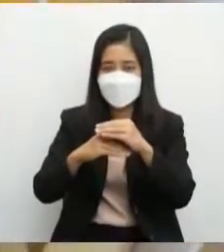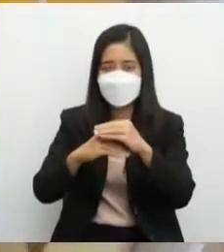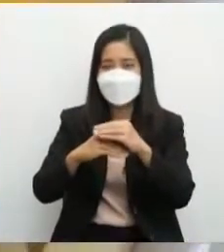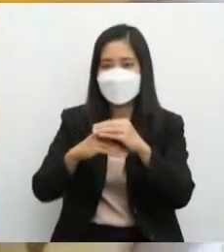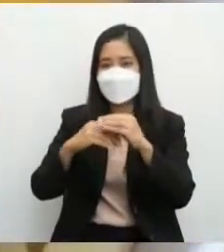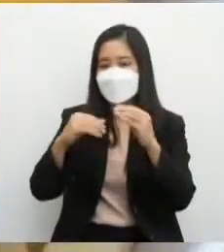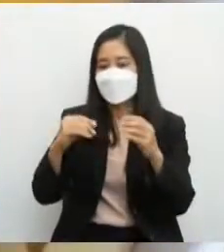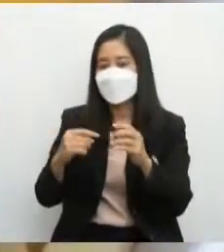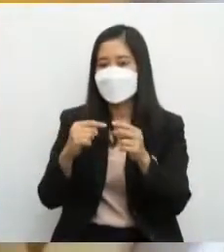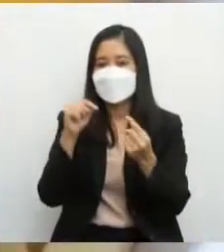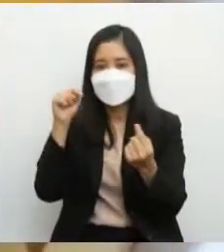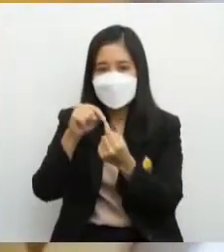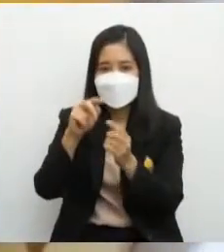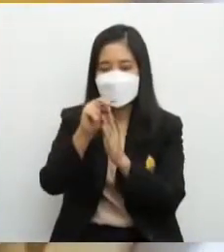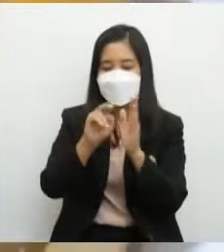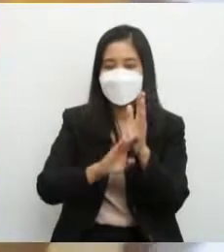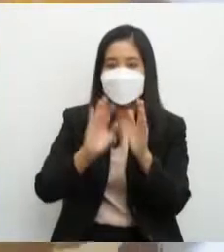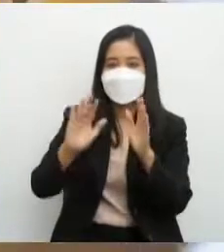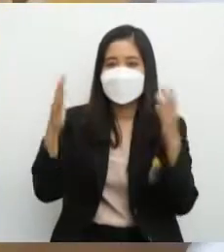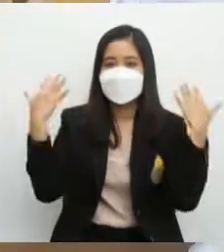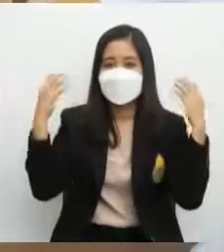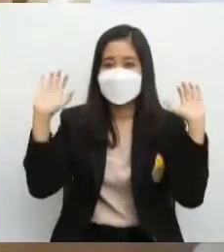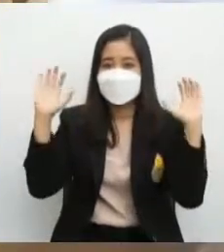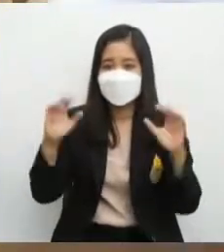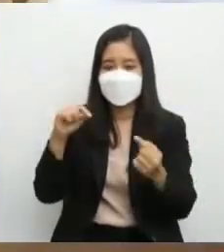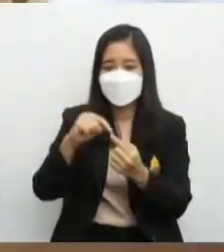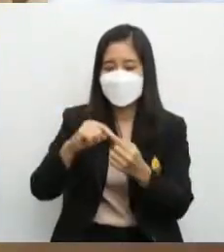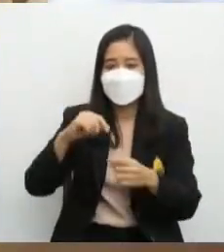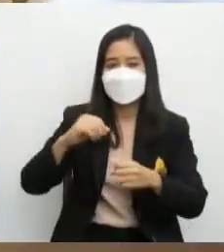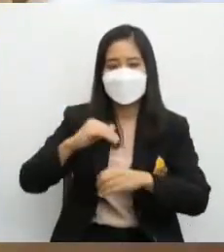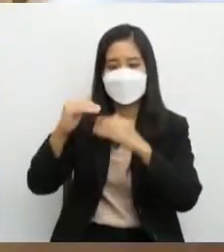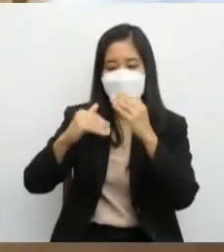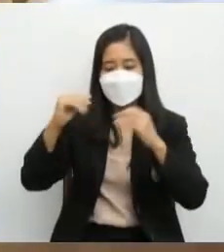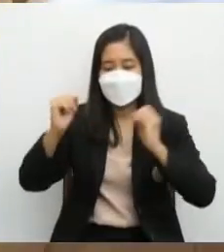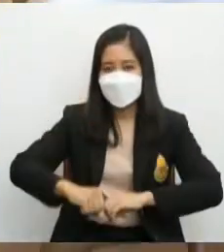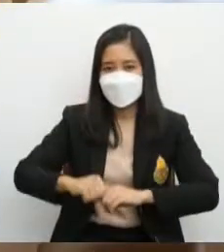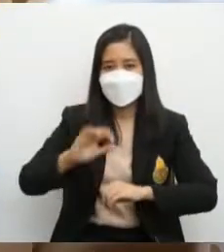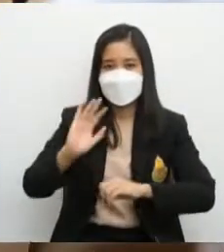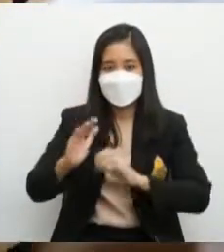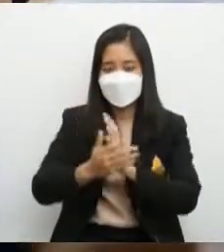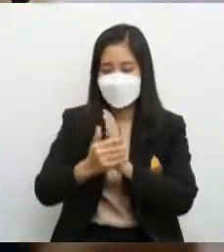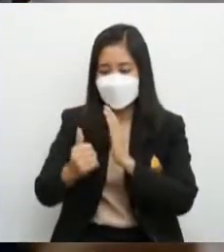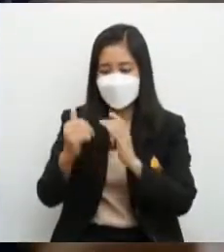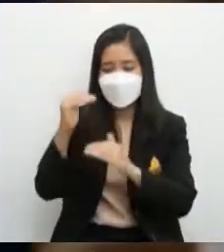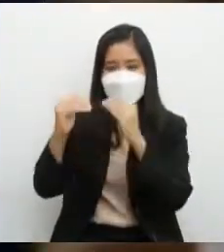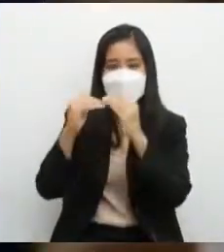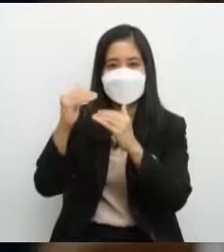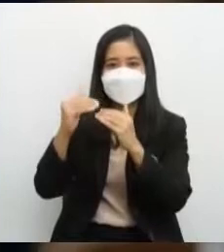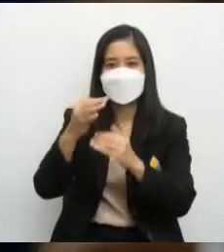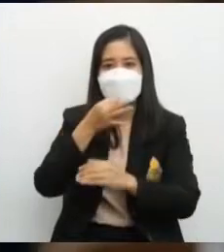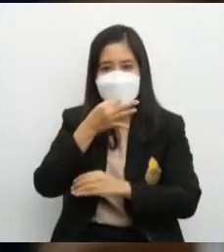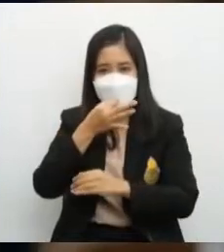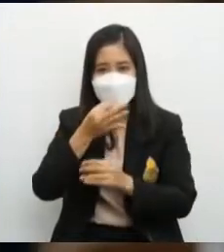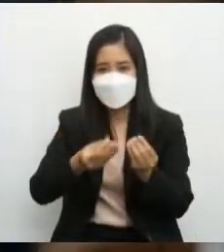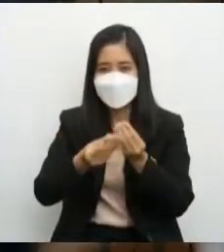องนโยบายของรัฐบาลในการสร้างความสามารถด้านการพัฒนาทักษะและเสริมสร้างประสบการณ์ด้านอาชี